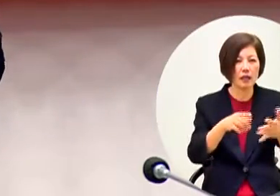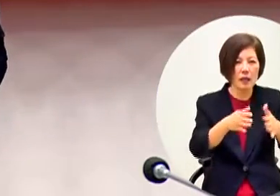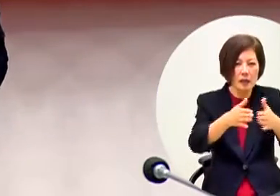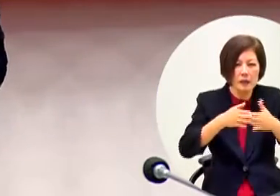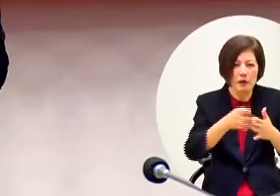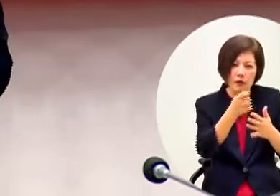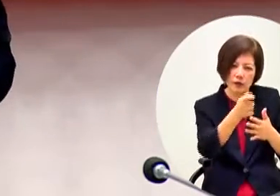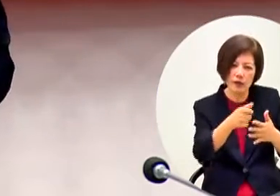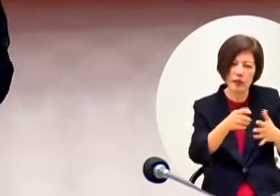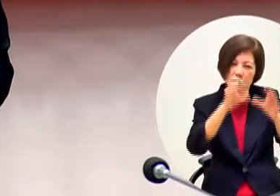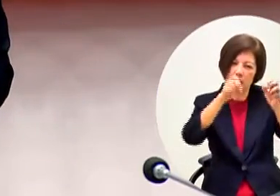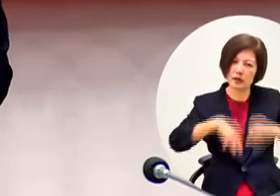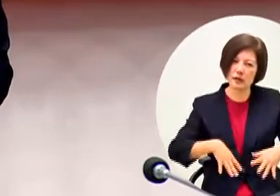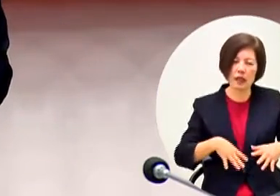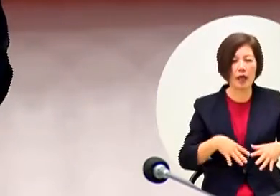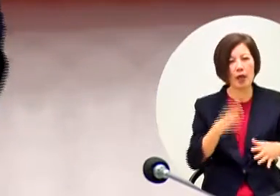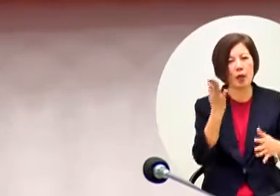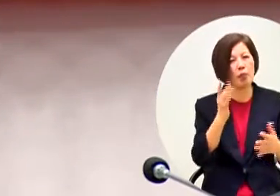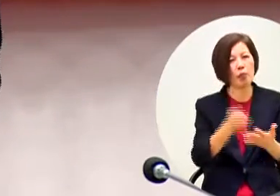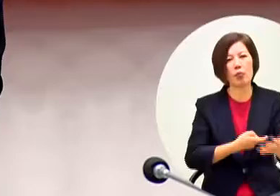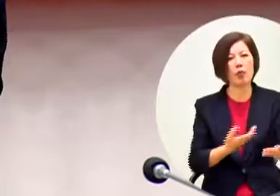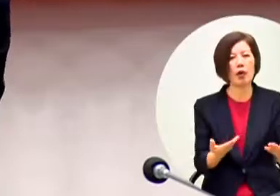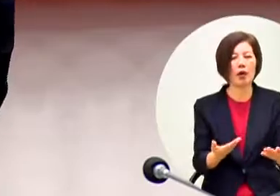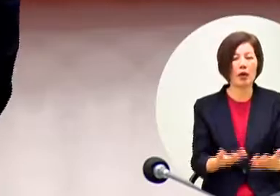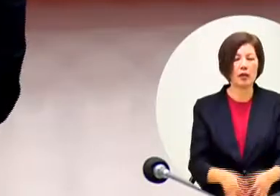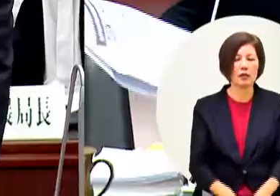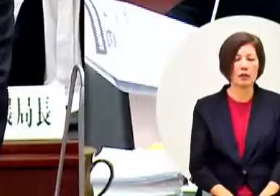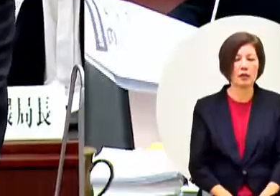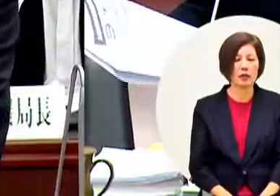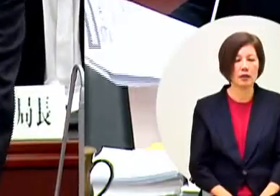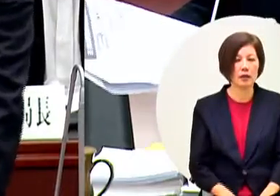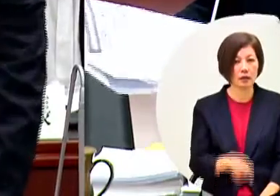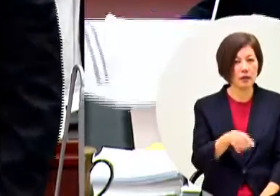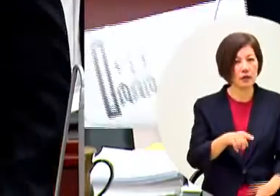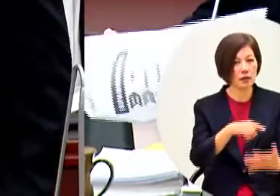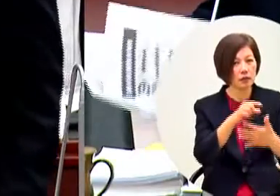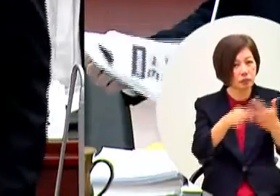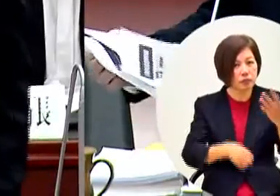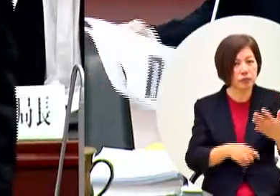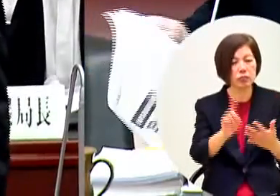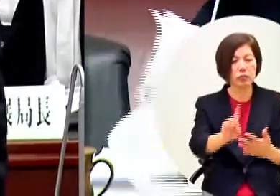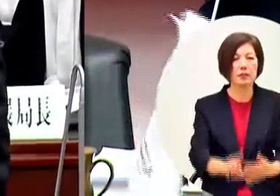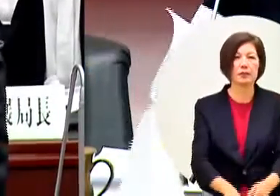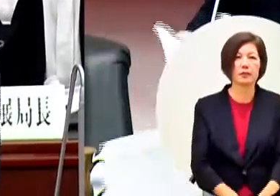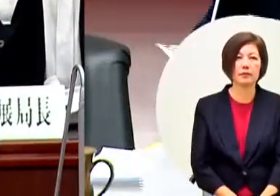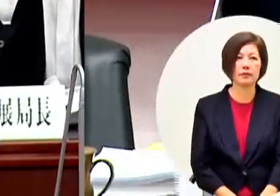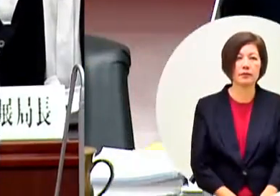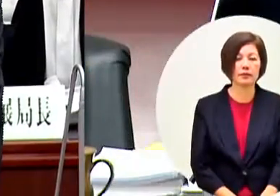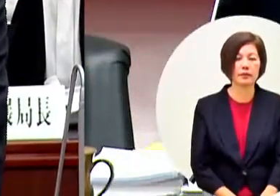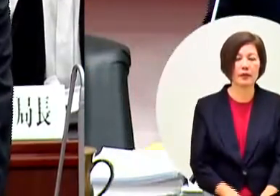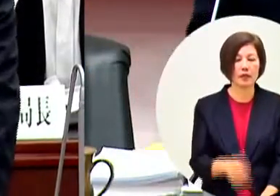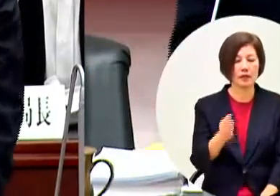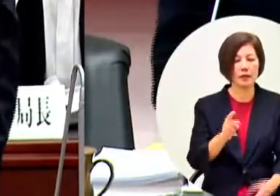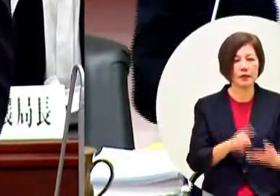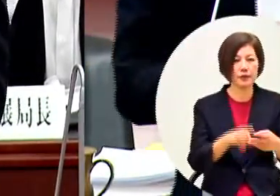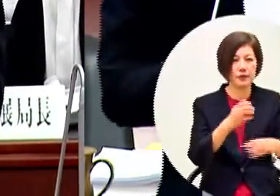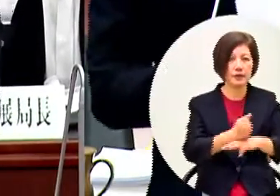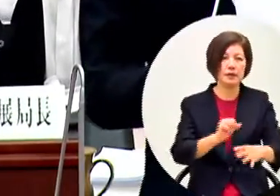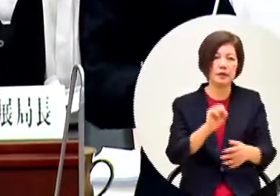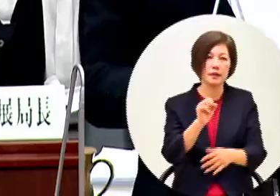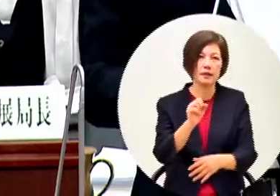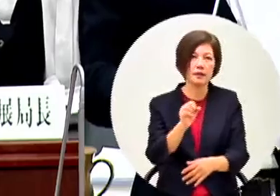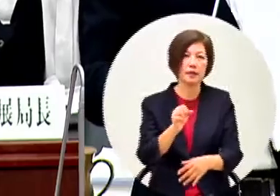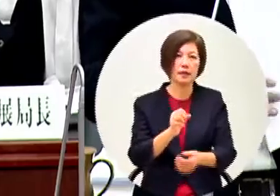些到底重要要怎么拆的政策指导方针，是不是可以请副市长承诺？ 请刘副市长答复。 好，谢谢主席，谢谢议员哦。这